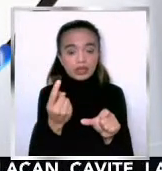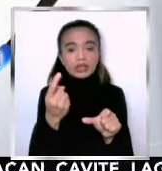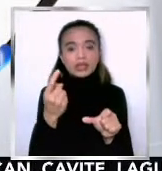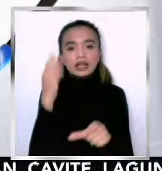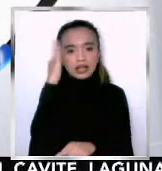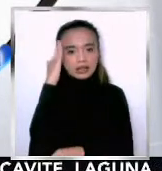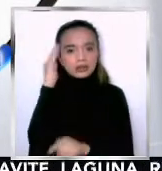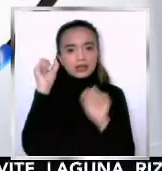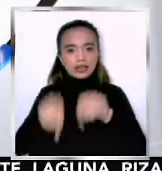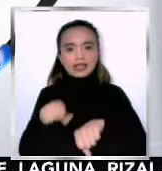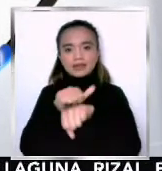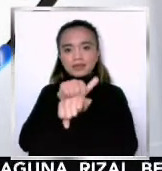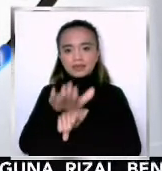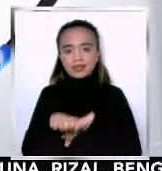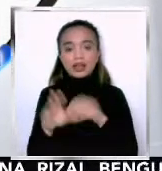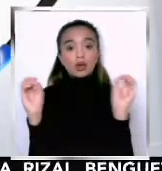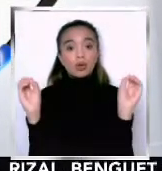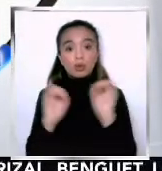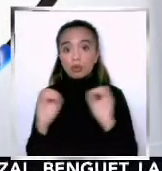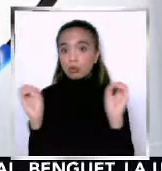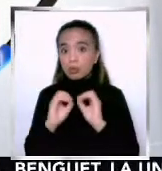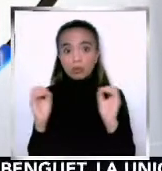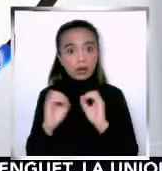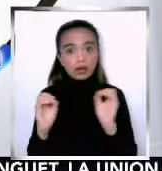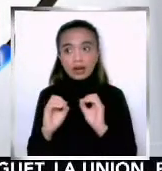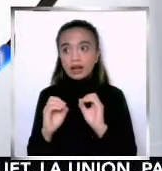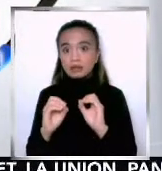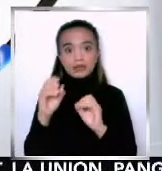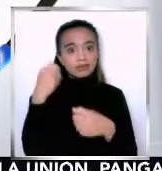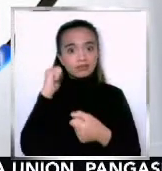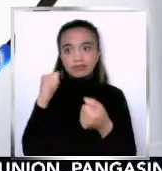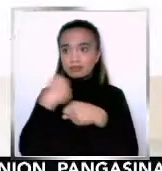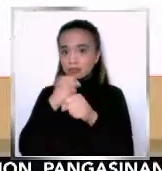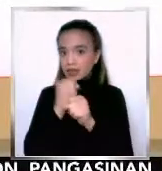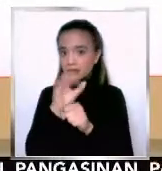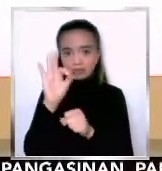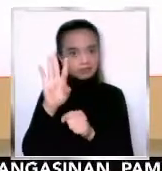sagot. Wala po kaming nilikhang Facebook group para rito.